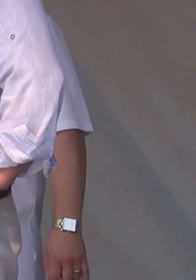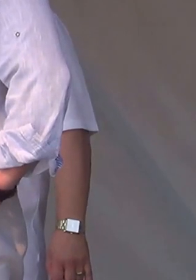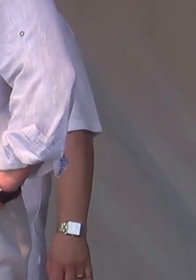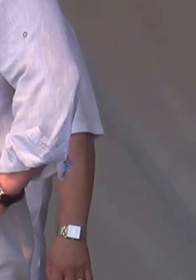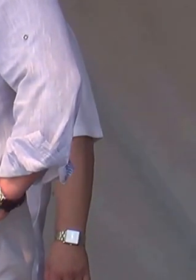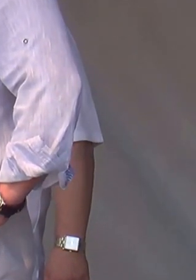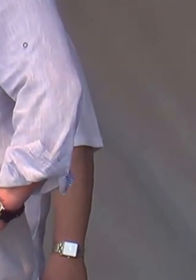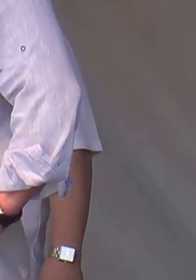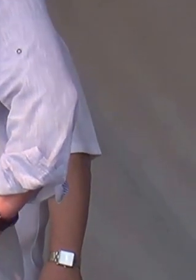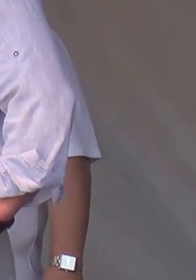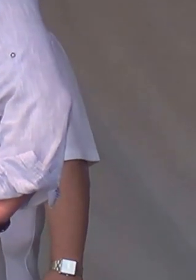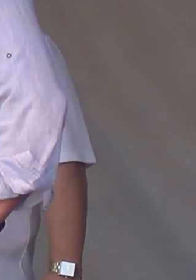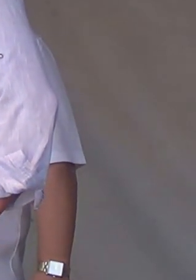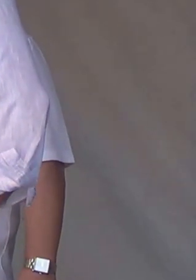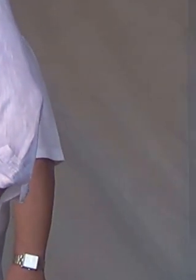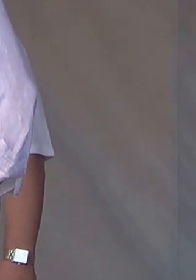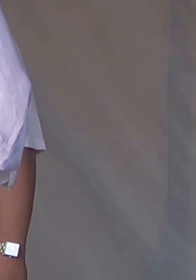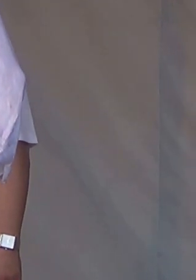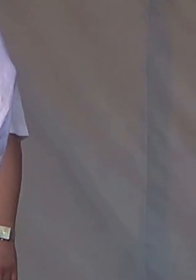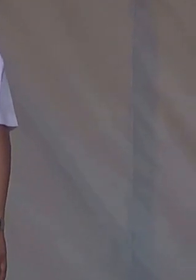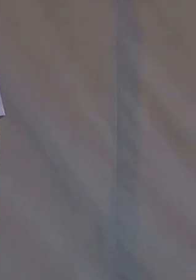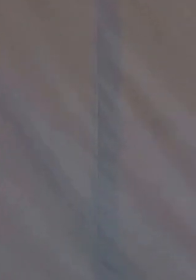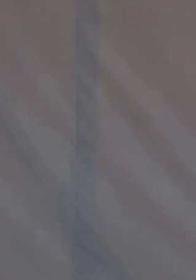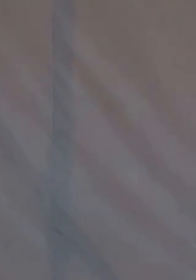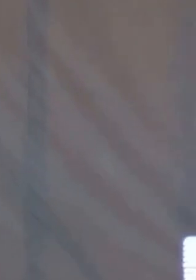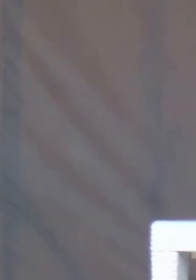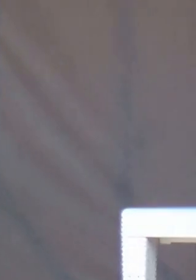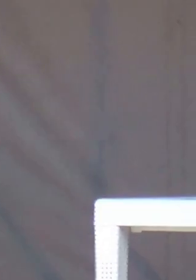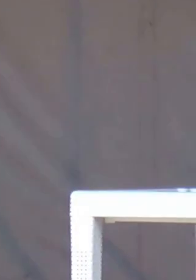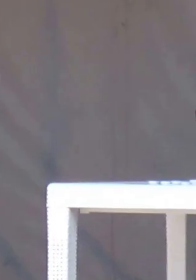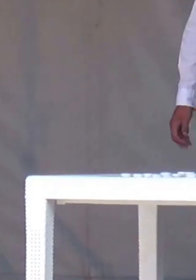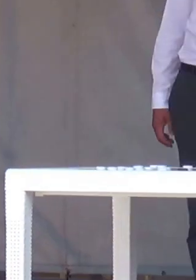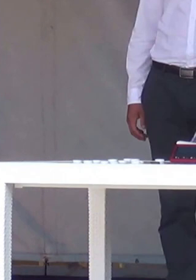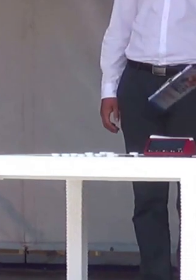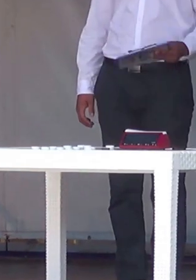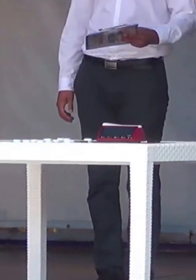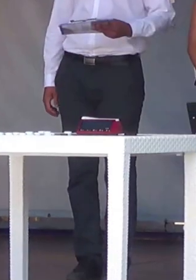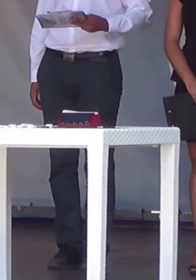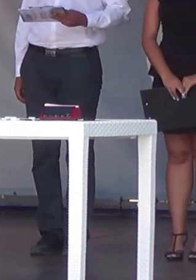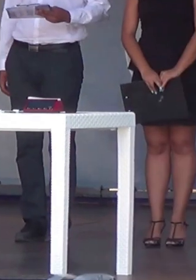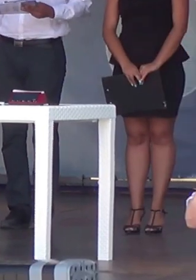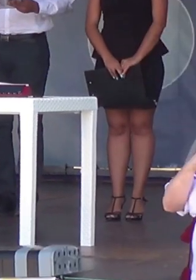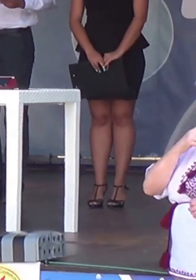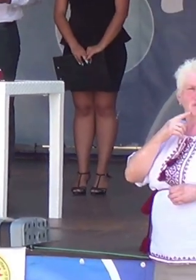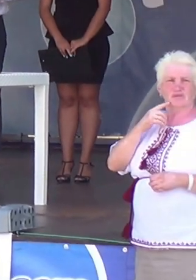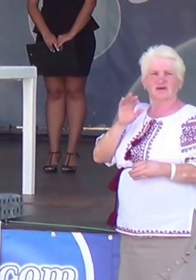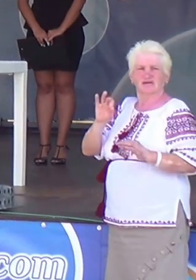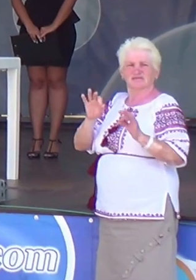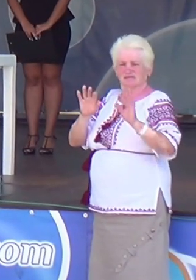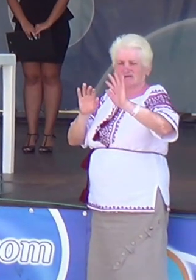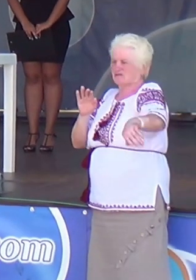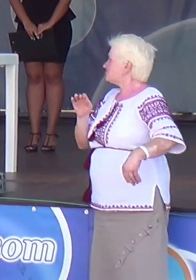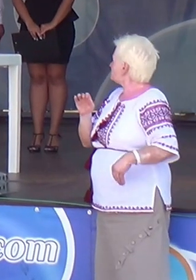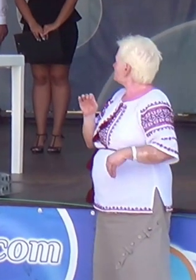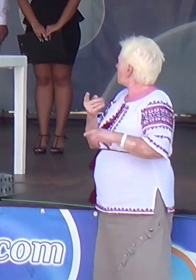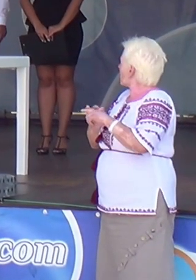заказал хорошую погоду, чтобы вы могли не только выступать с подходящим настроением, но еще и пользоваться всеми условиями,